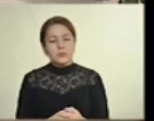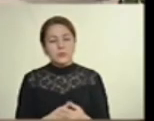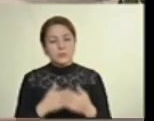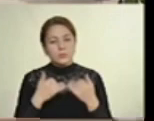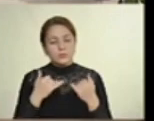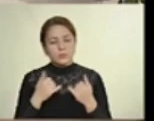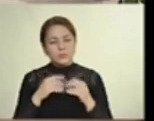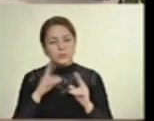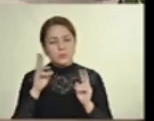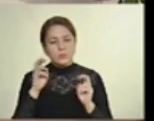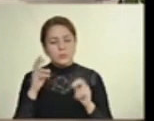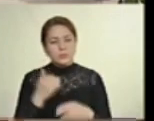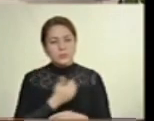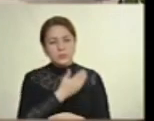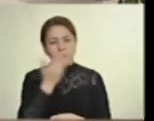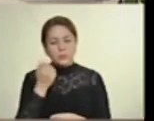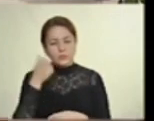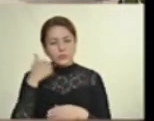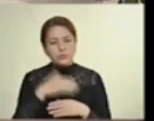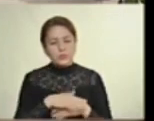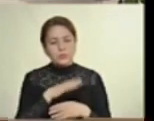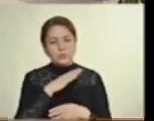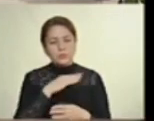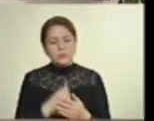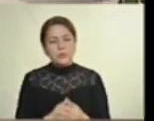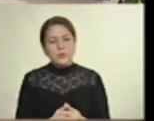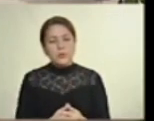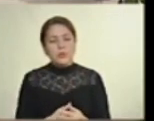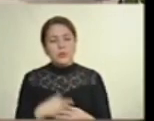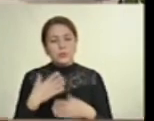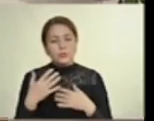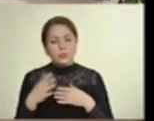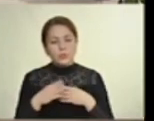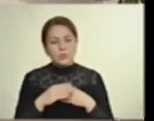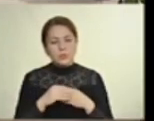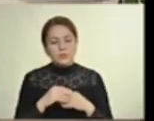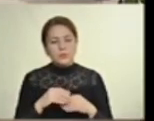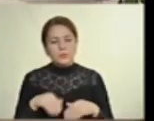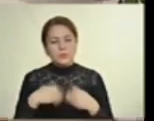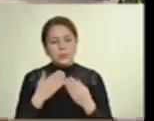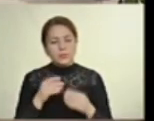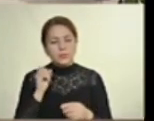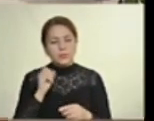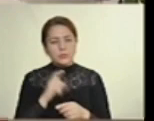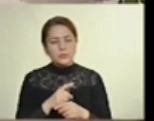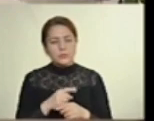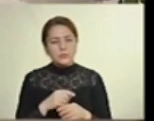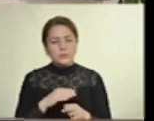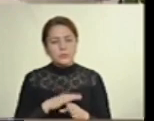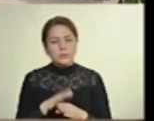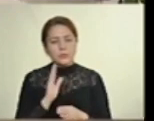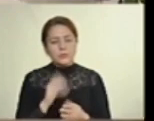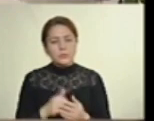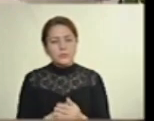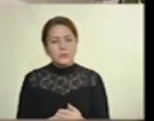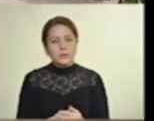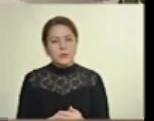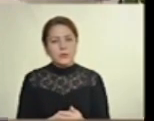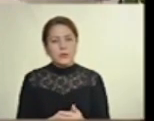Bugungi mavzumiz sizga tushunarli bo'ldimi? Keling, unda birgalikda quyidagi topshiriqni bajarib ko'ramiz.